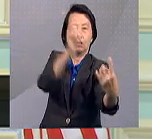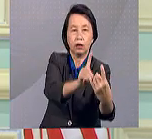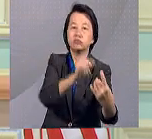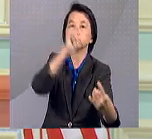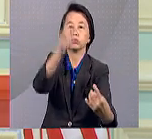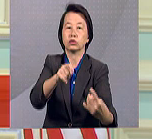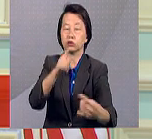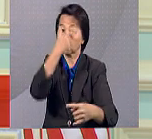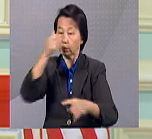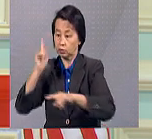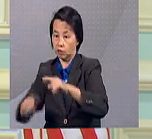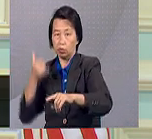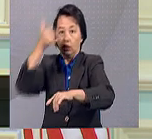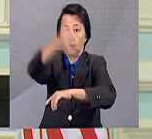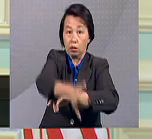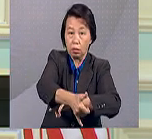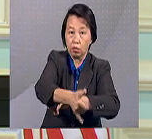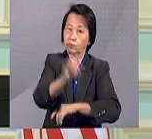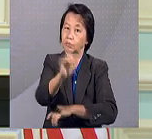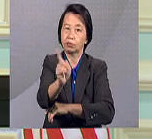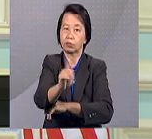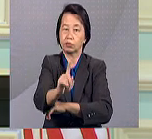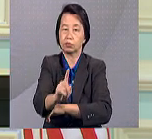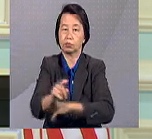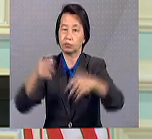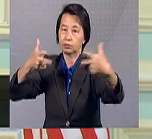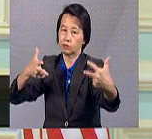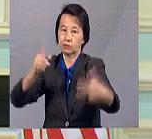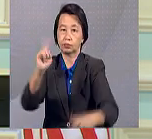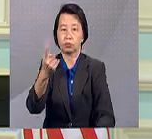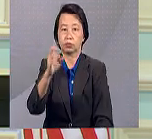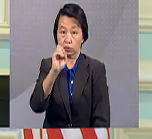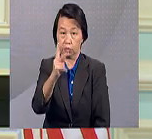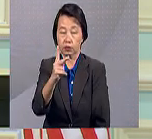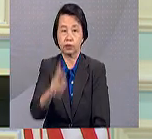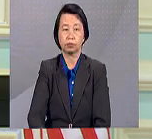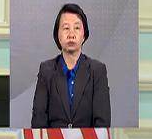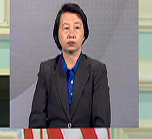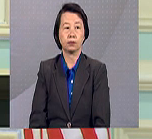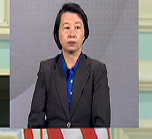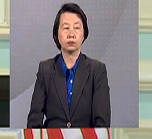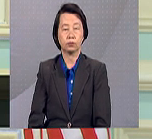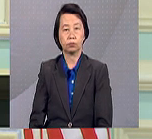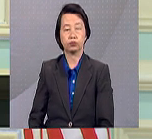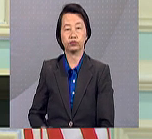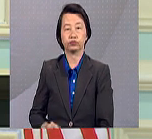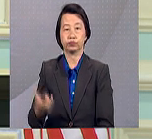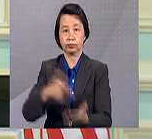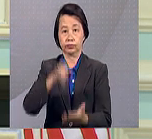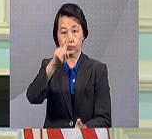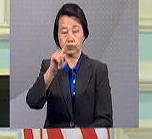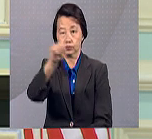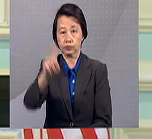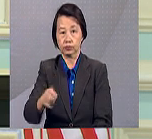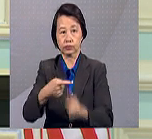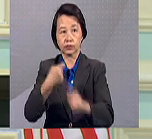Kerana kita tidak benarkan rentas negeri setakat hari ini. Okey? Okey, Datuk Sri, satu lagi soalan daripada